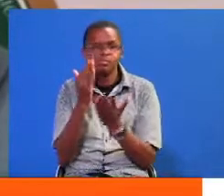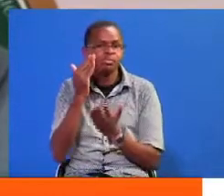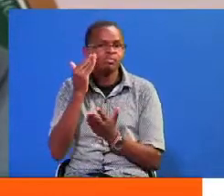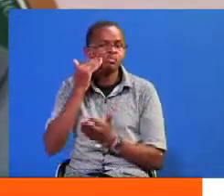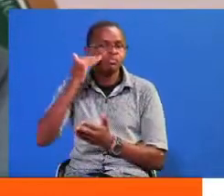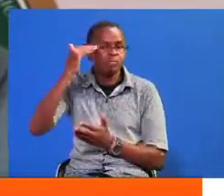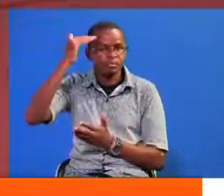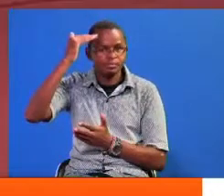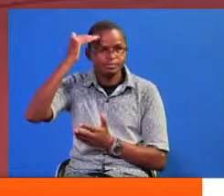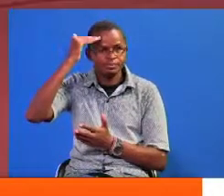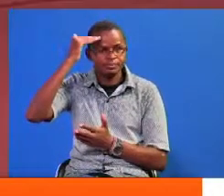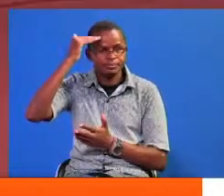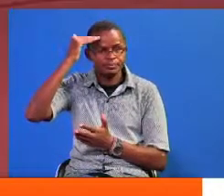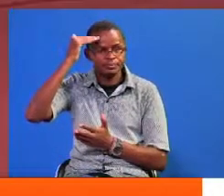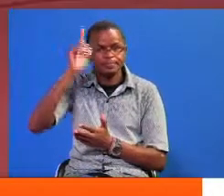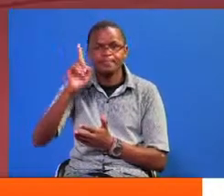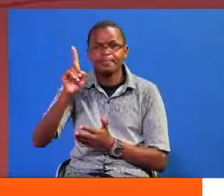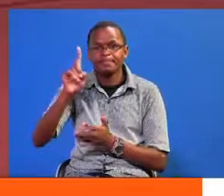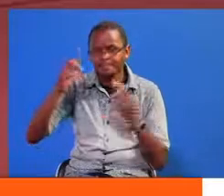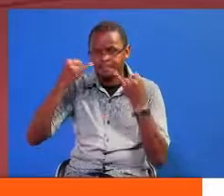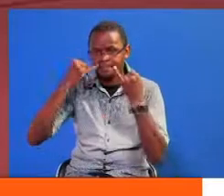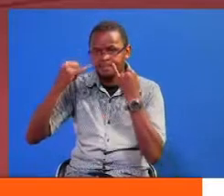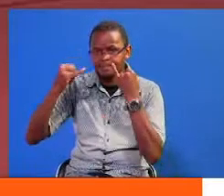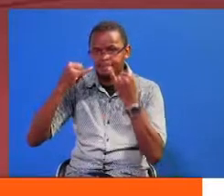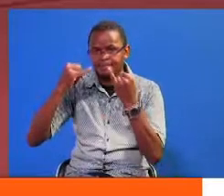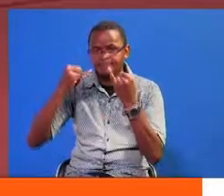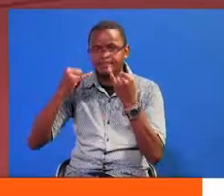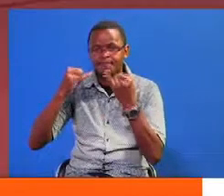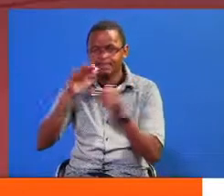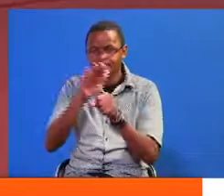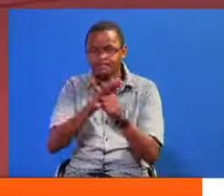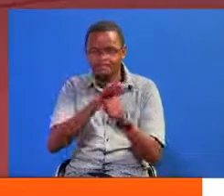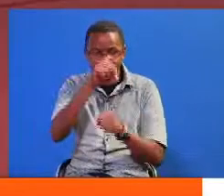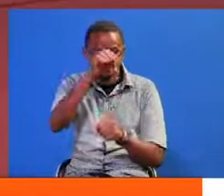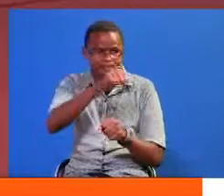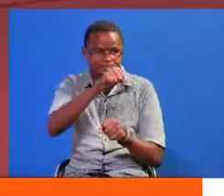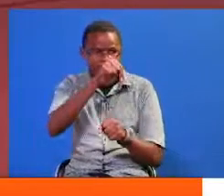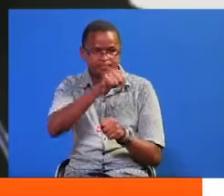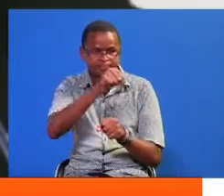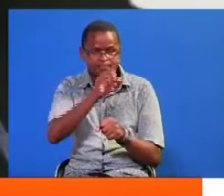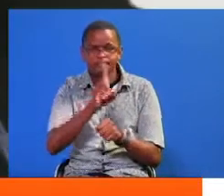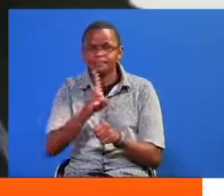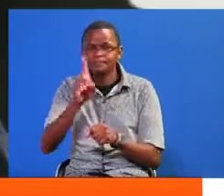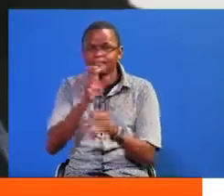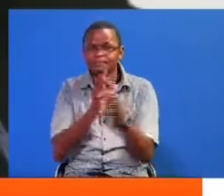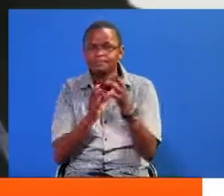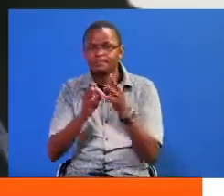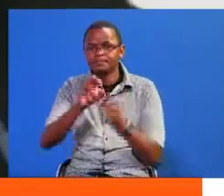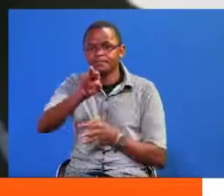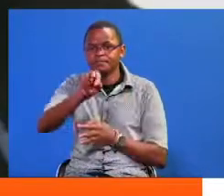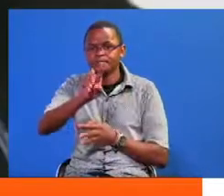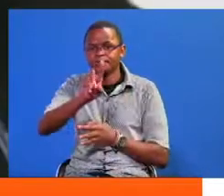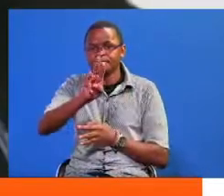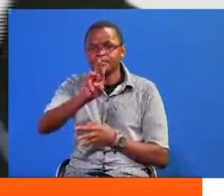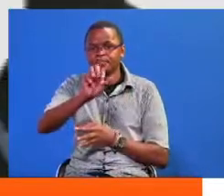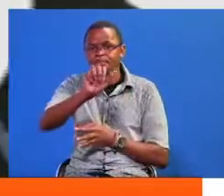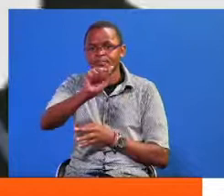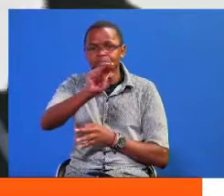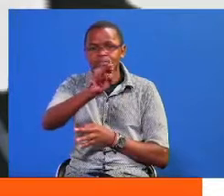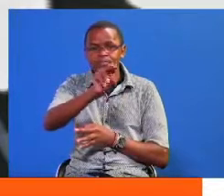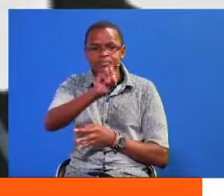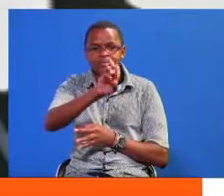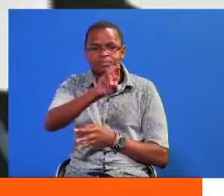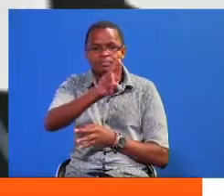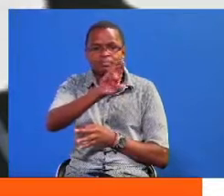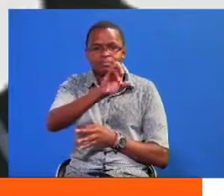nchini liliwasaili wateule wawili zaidi leo, ikiwa zamu ya jaji Nduma Matthews Nderi